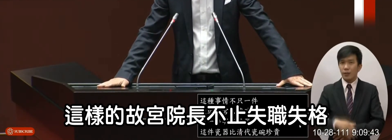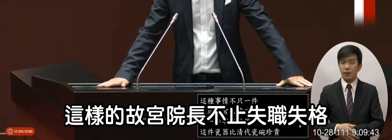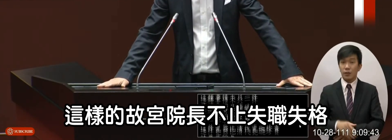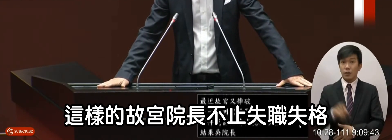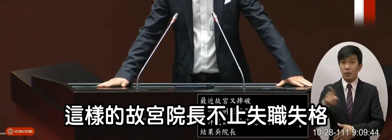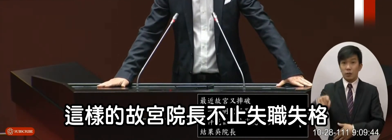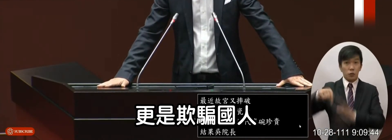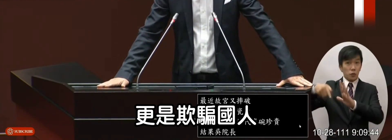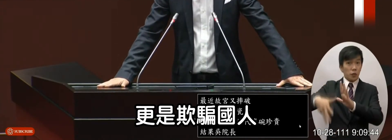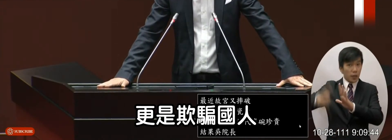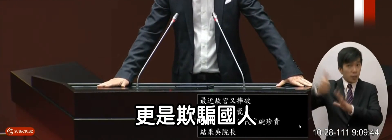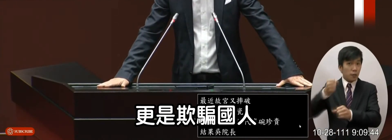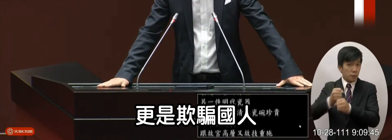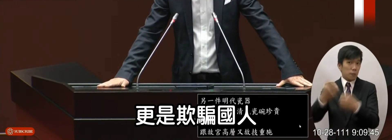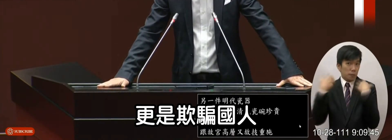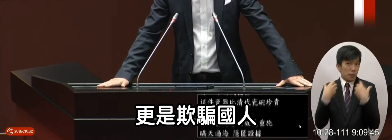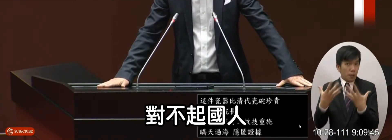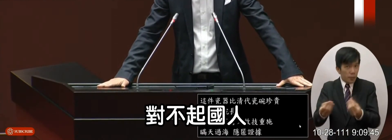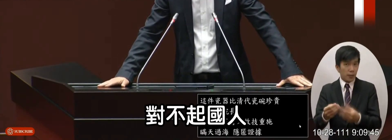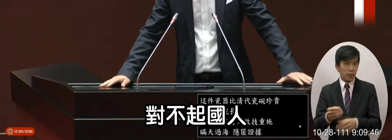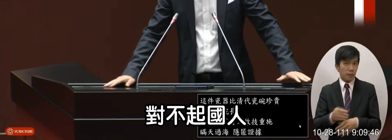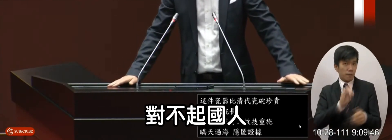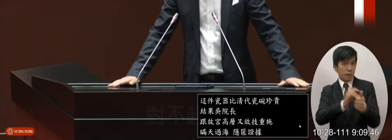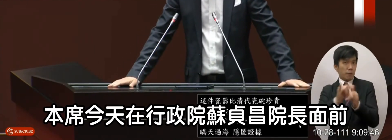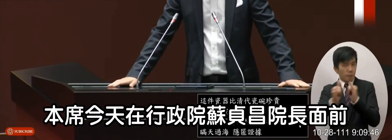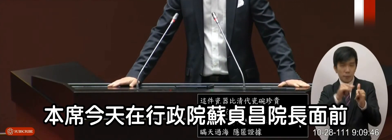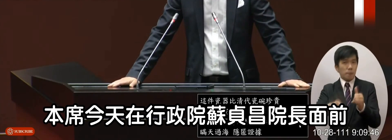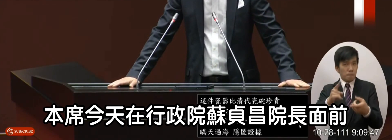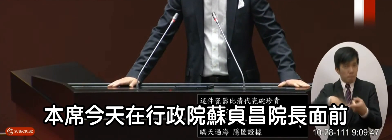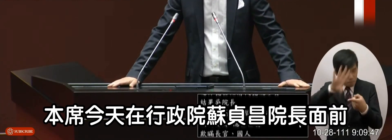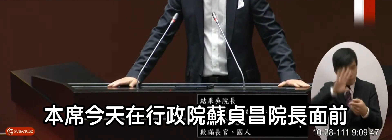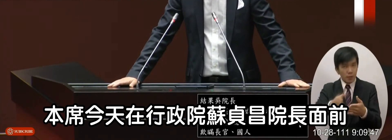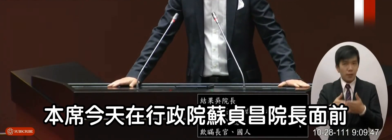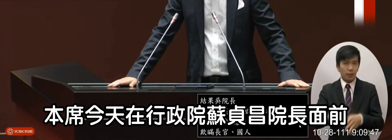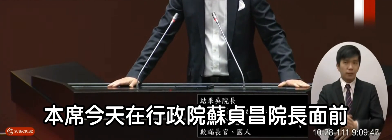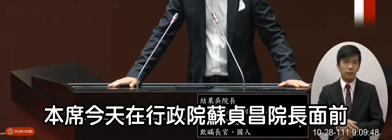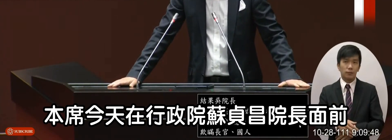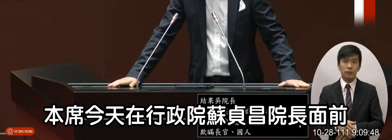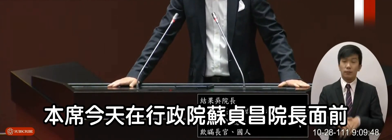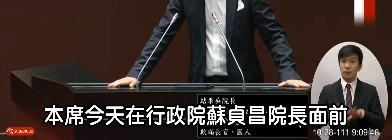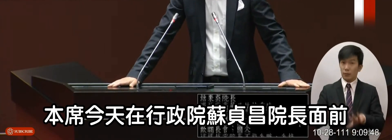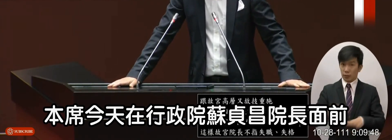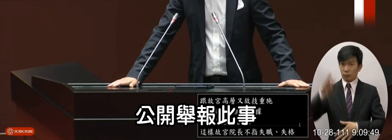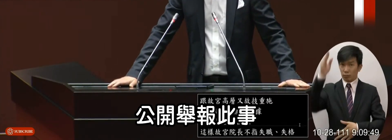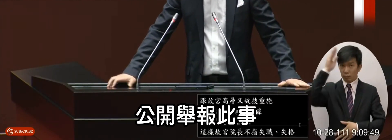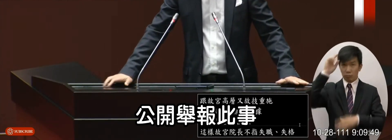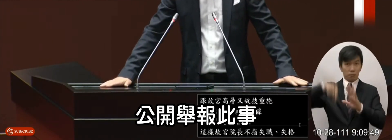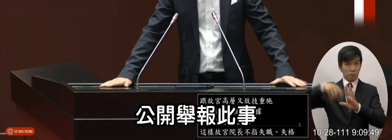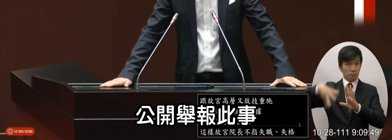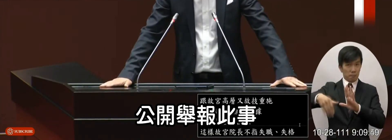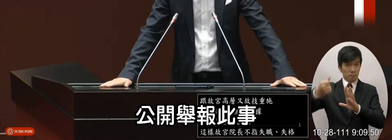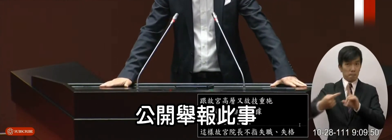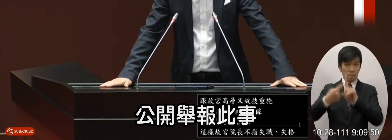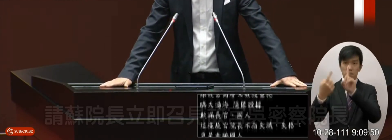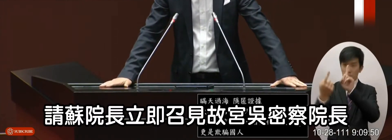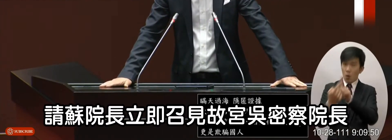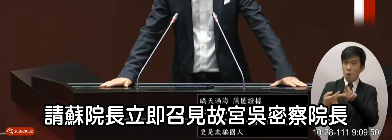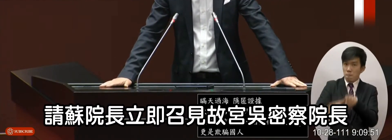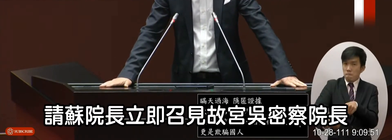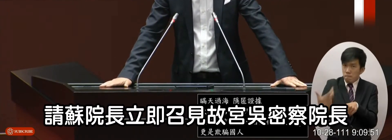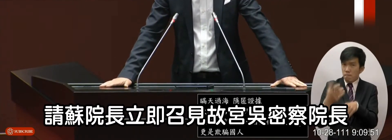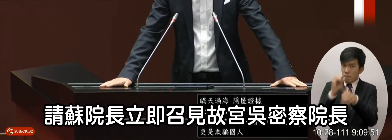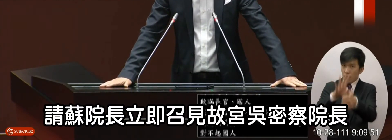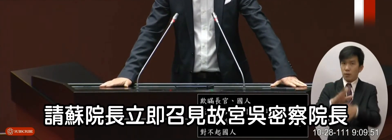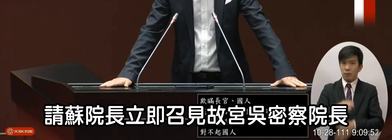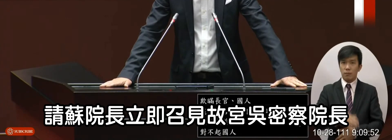职失格，更是欺骗国人，对不起国人。本席今天在行政院苏贞昌院长面前公开举报此事，请苏院